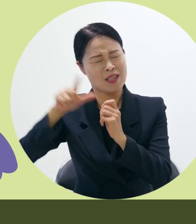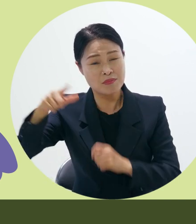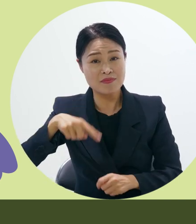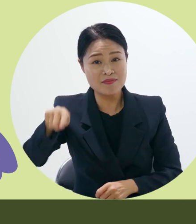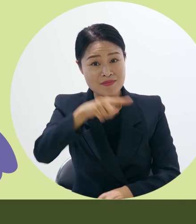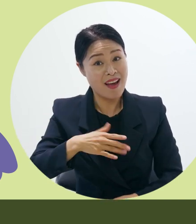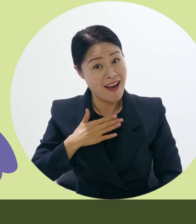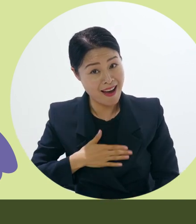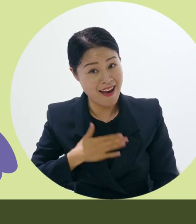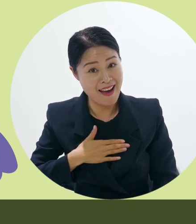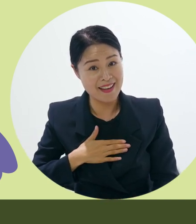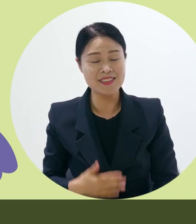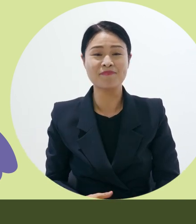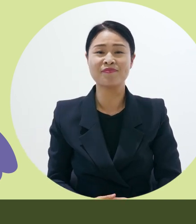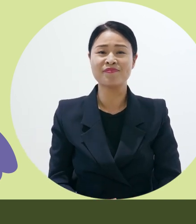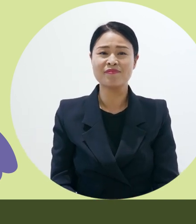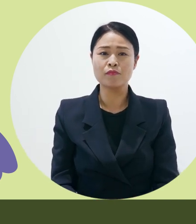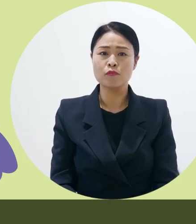계셨나요?